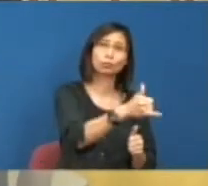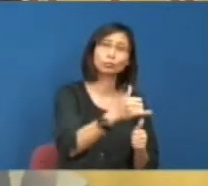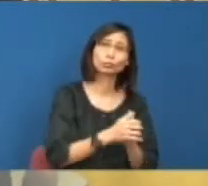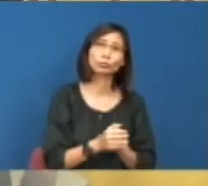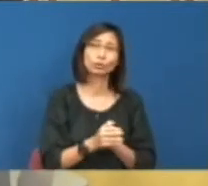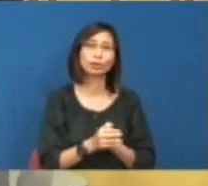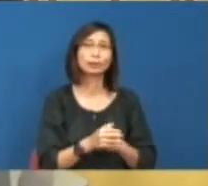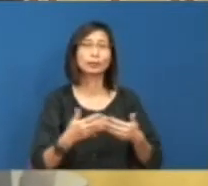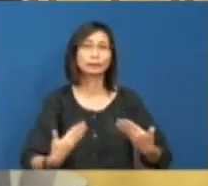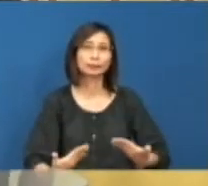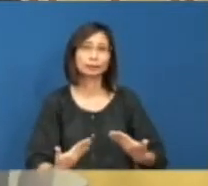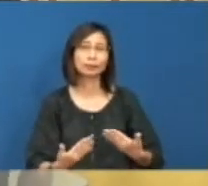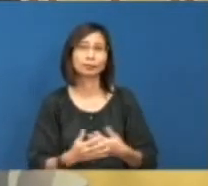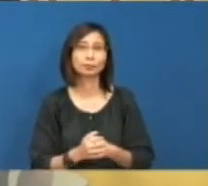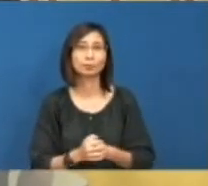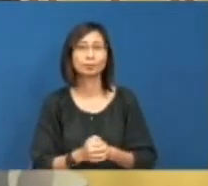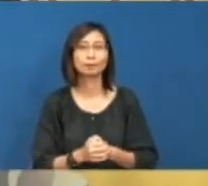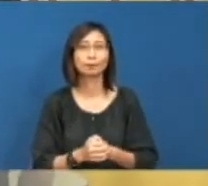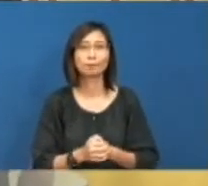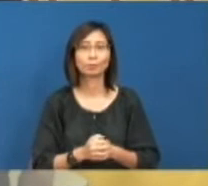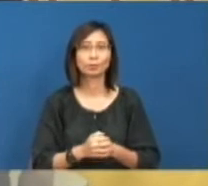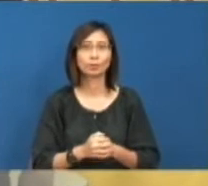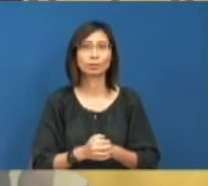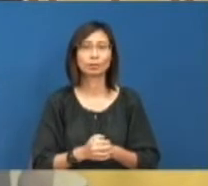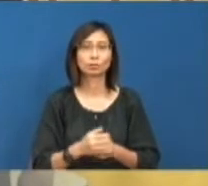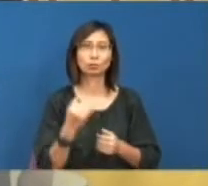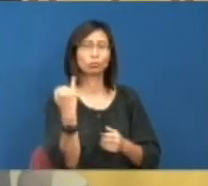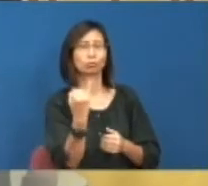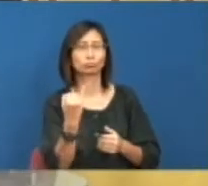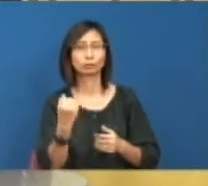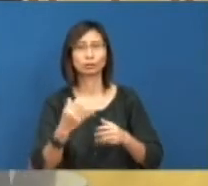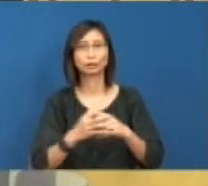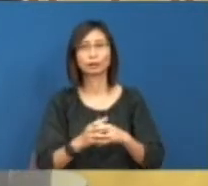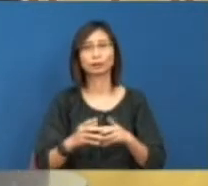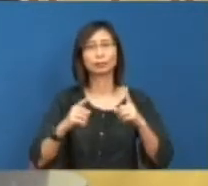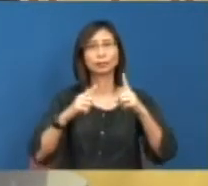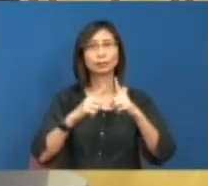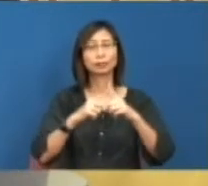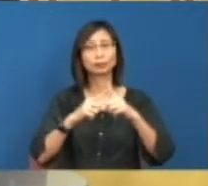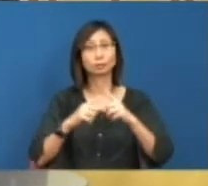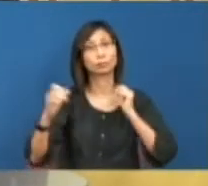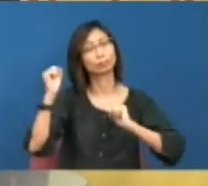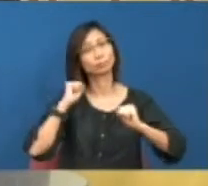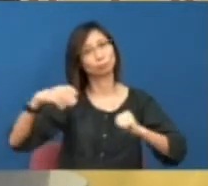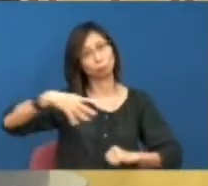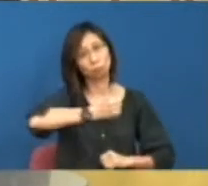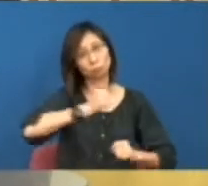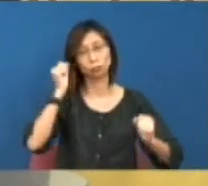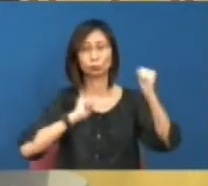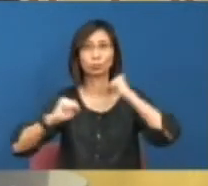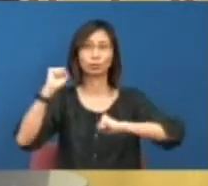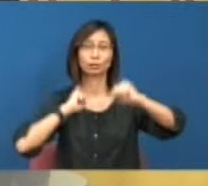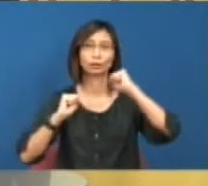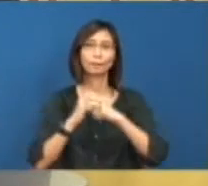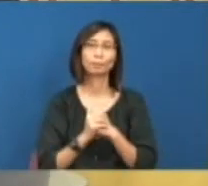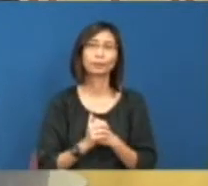氣沉沉、奄奄一息嘅所謂民主運動，先至有能力係令到我哋睇到嘅泛民